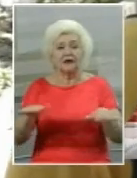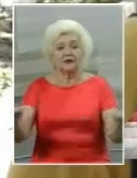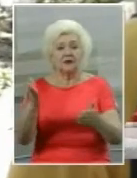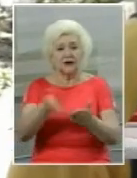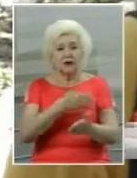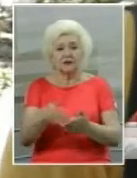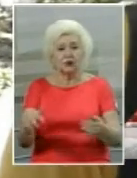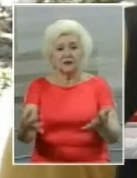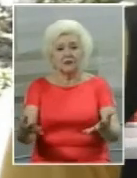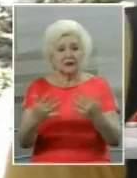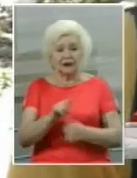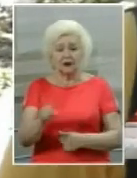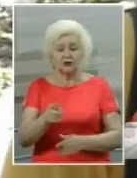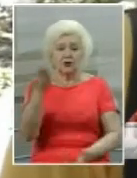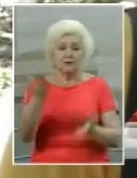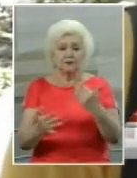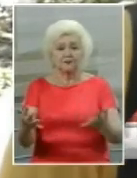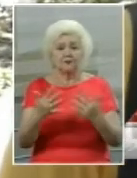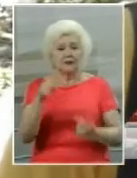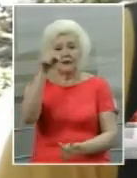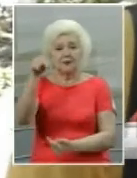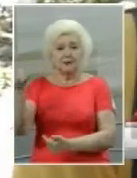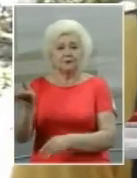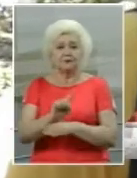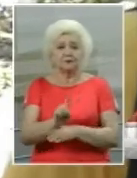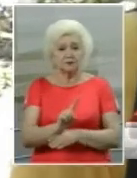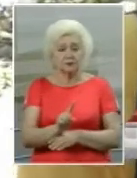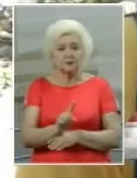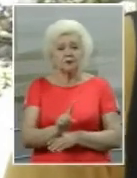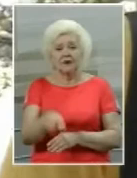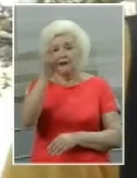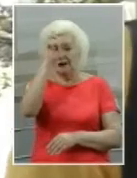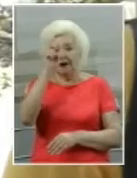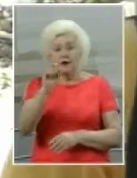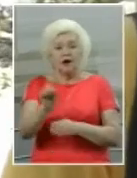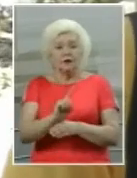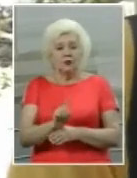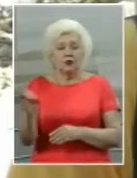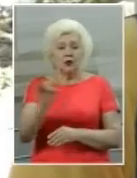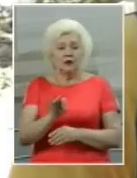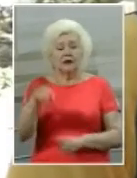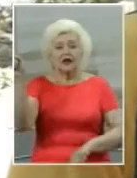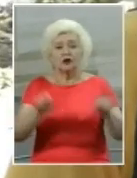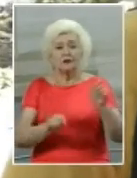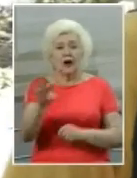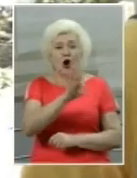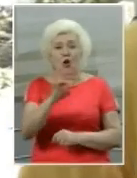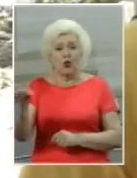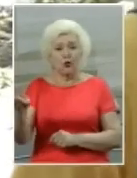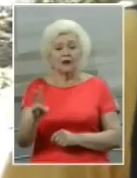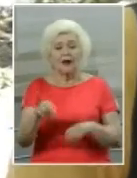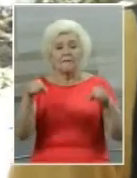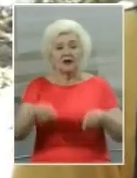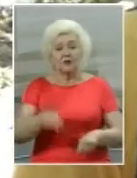зовсім недоступна. А якщо доступна, то вона не відповідає нормативним державним нормам і конвенції ООН про права людей з